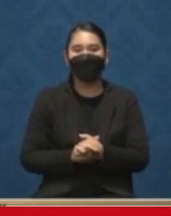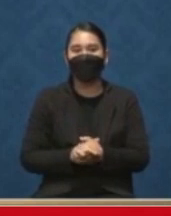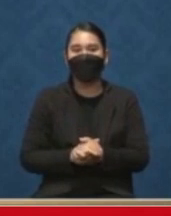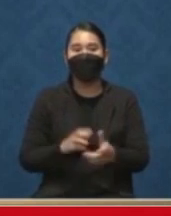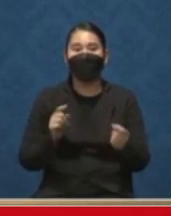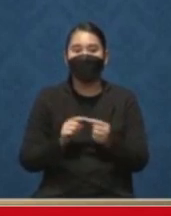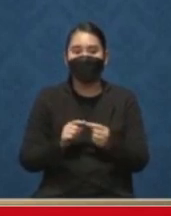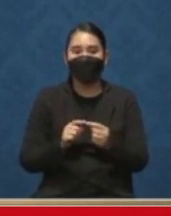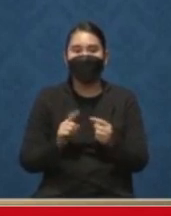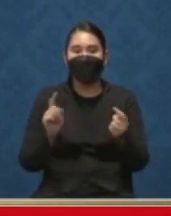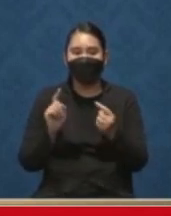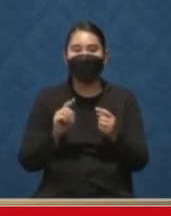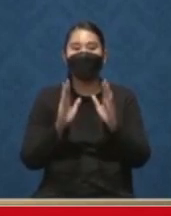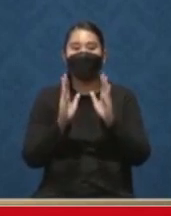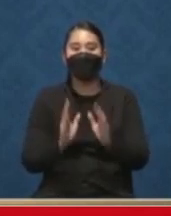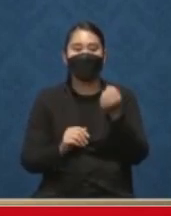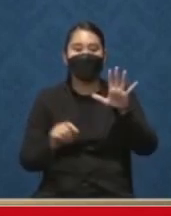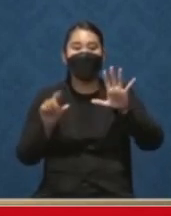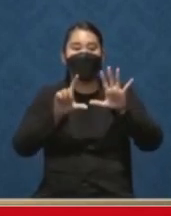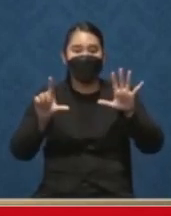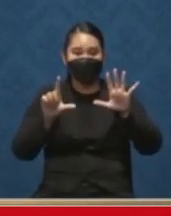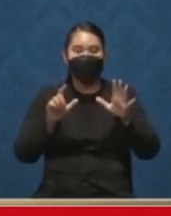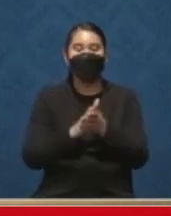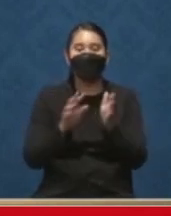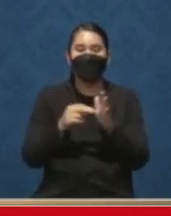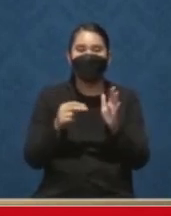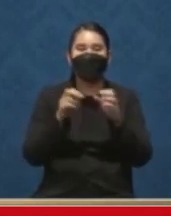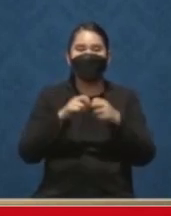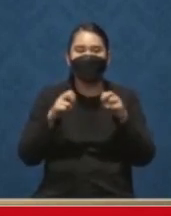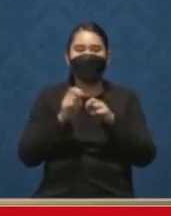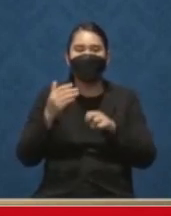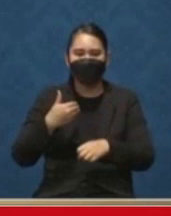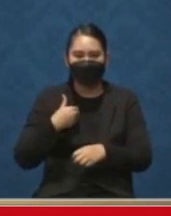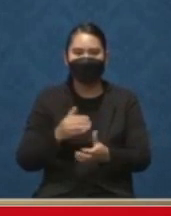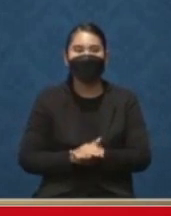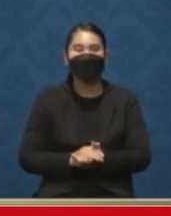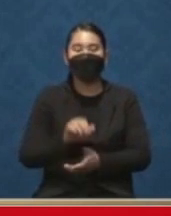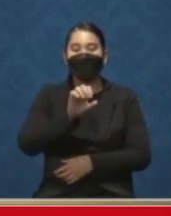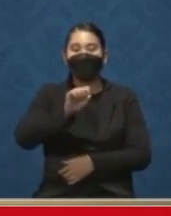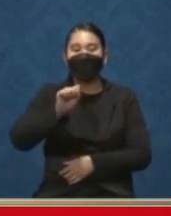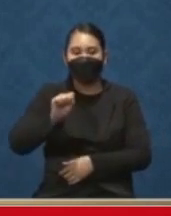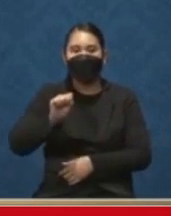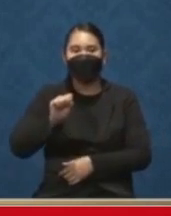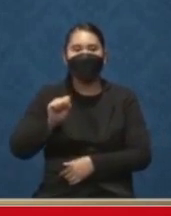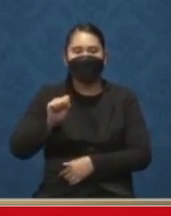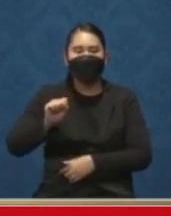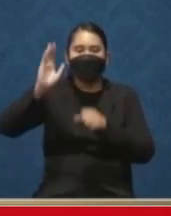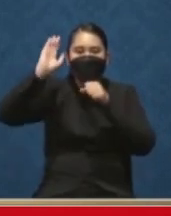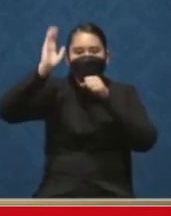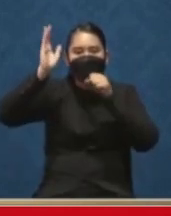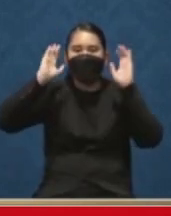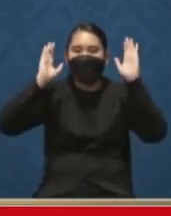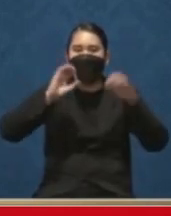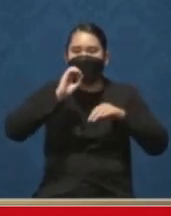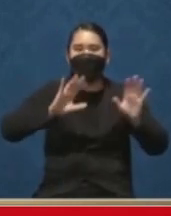เรื่องการรณรงค์เรื่อง15ล้านเสียงเนี่ยมันเกิดขึ้นมาแล้วก็มีปัญหามาเพื่อนสมาชิกผู้แทนผมเนี่ย